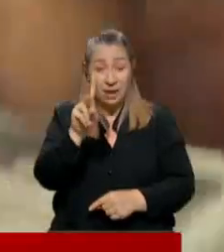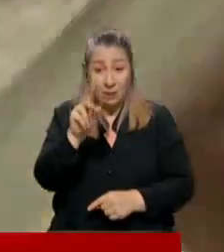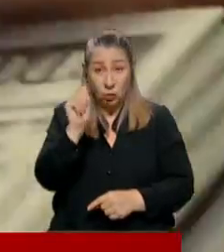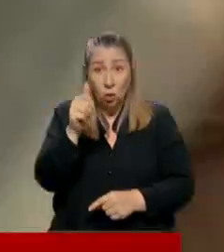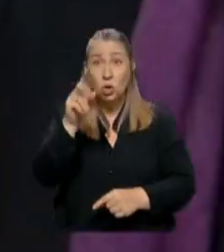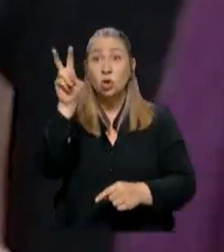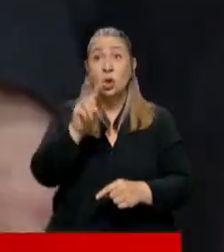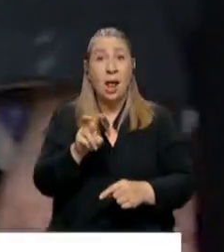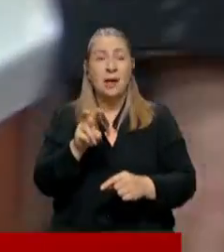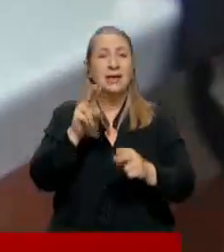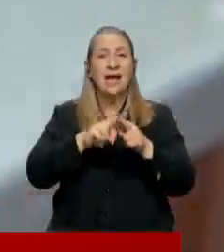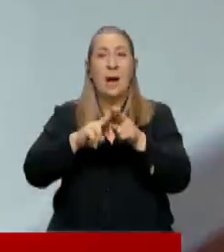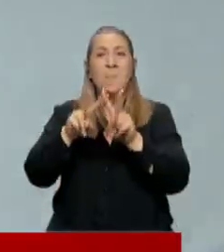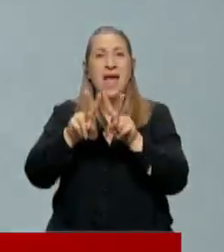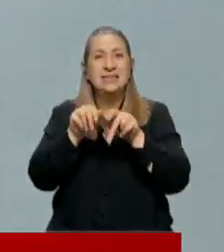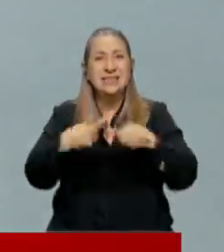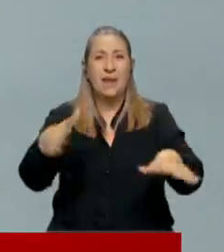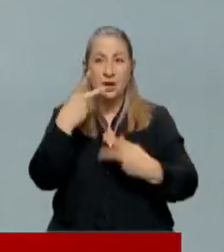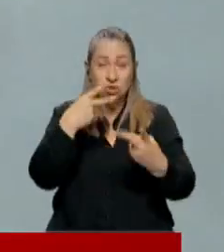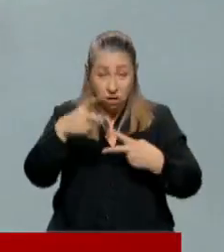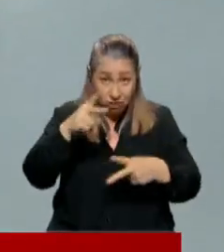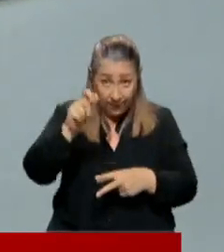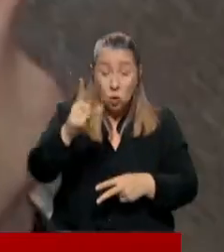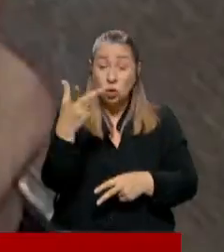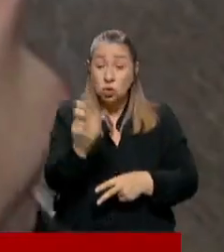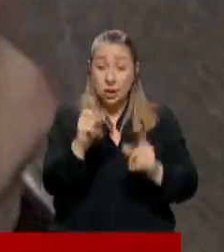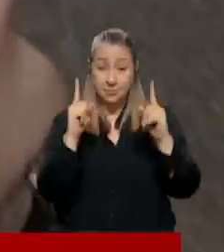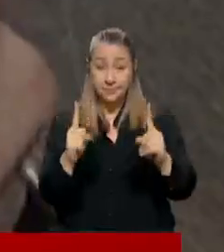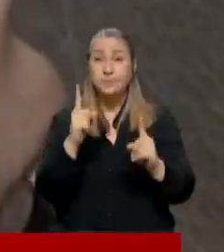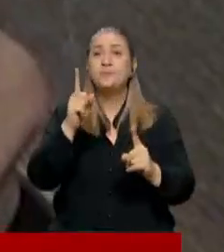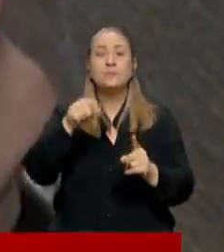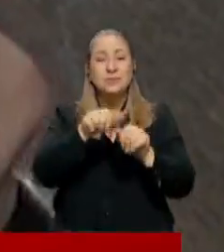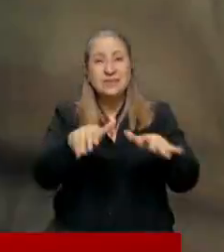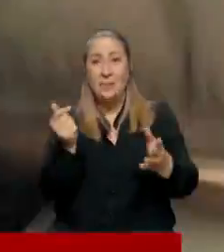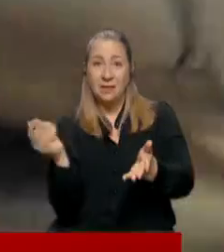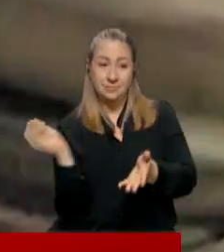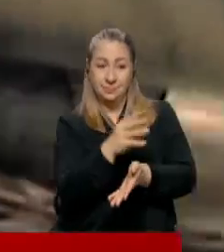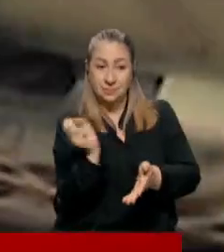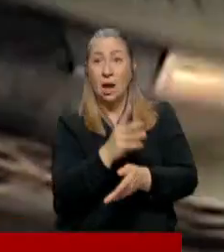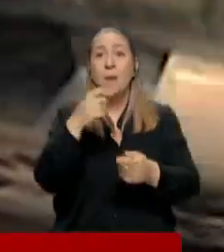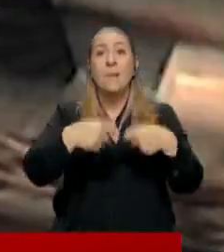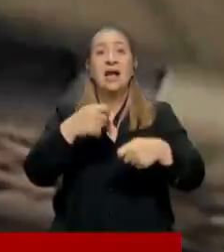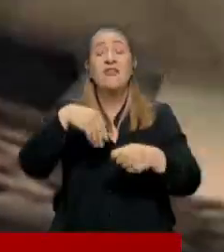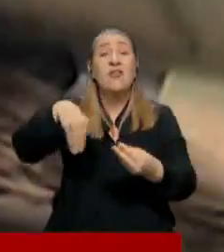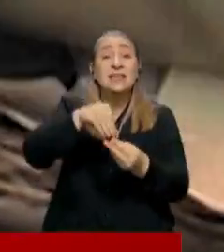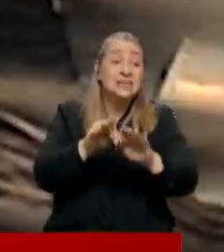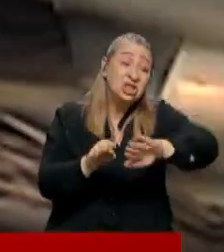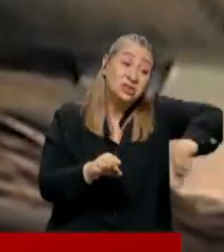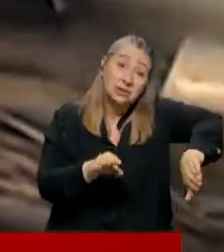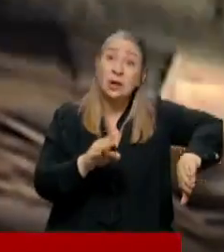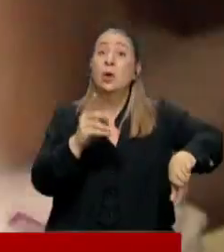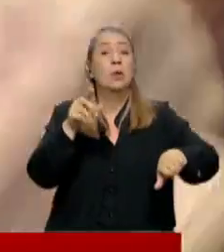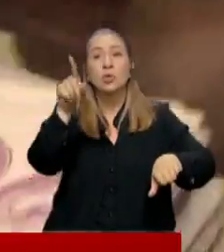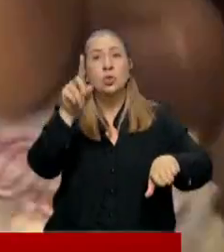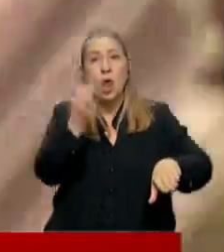günü kur korumalı mevduat sistemi açıklandı. En az 3 ay vadeyle sisteme parasını yatıranlara banka faizinin dışında kurdaki